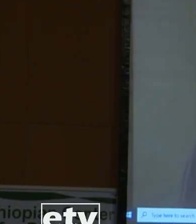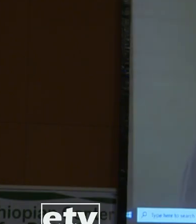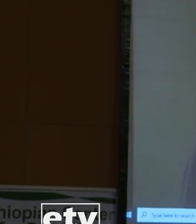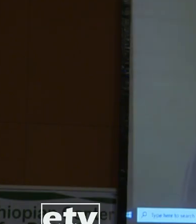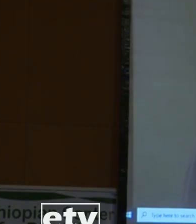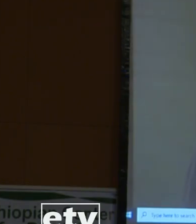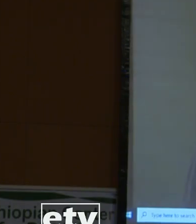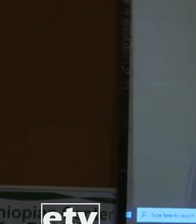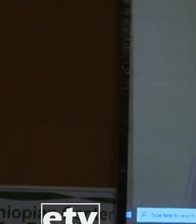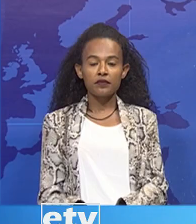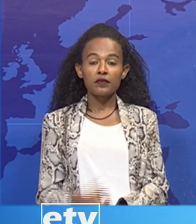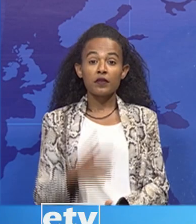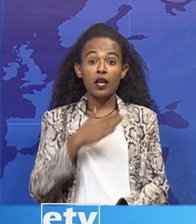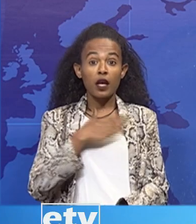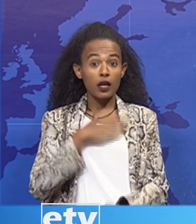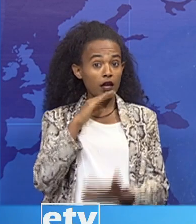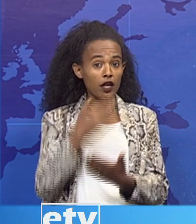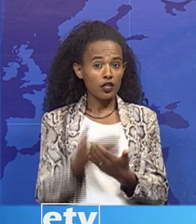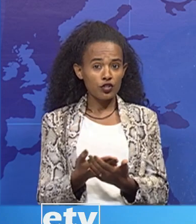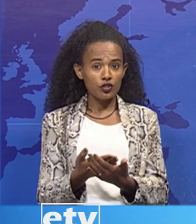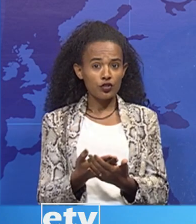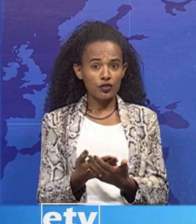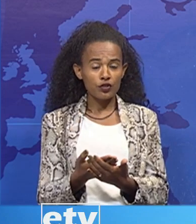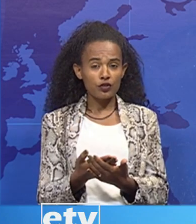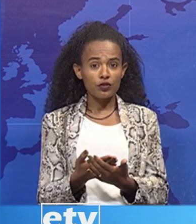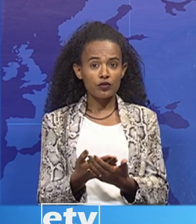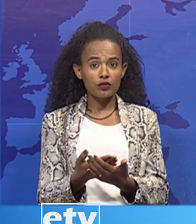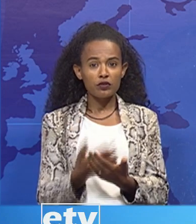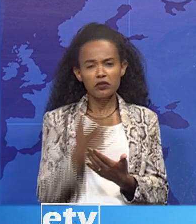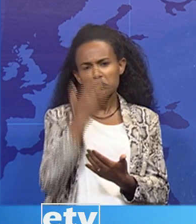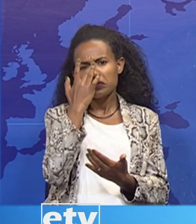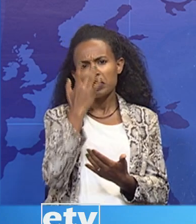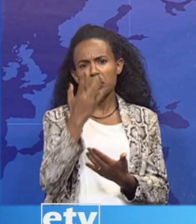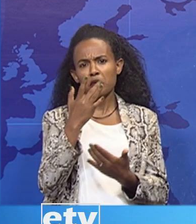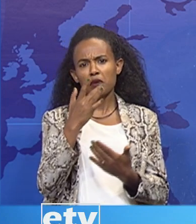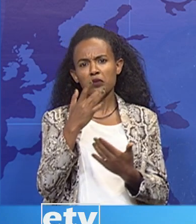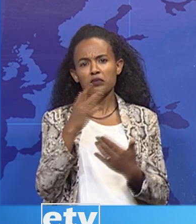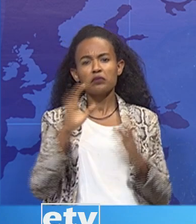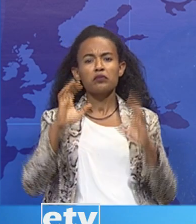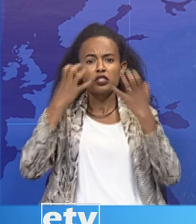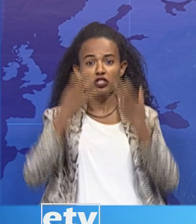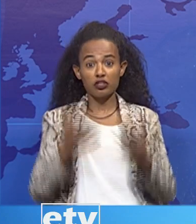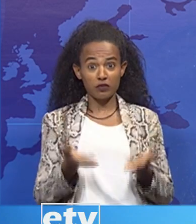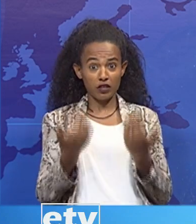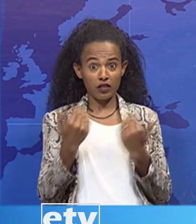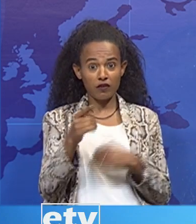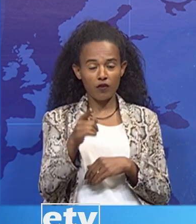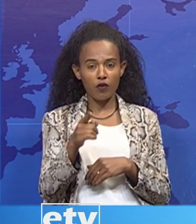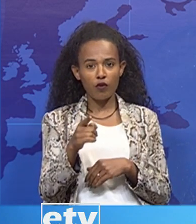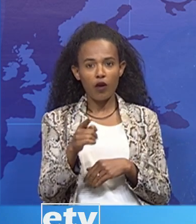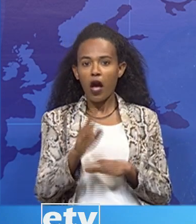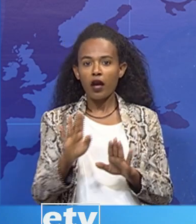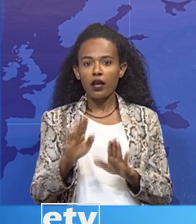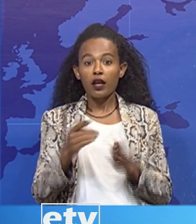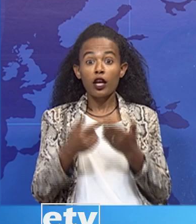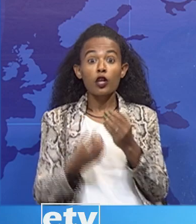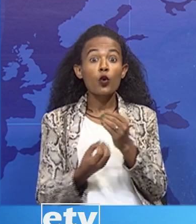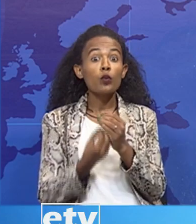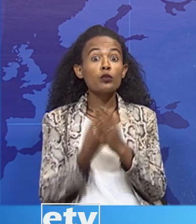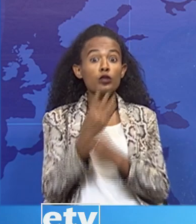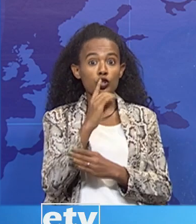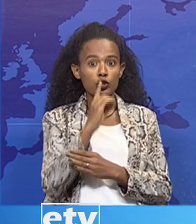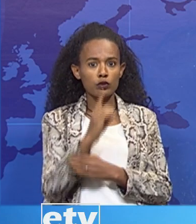የኔ ልጅ ስጭት ነው የምታተርፈው። ግዴለሽም ይህኛው ይለኛል። ምንጭ ላይ